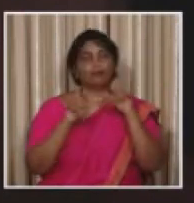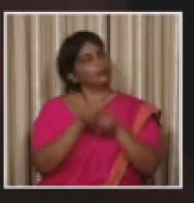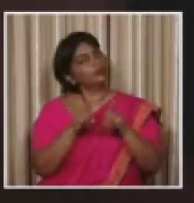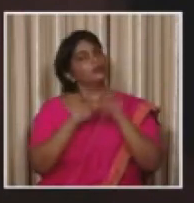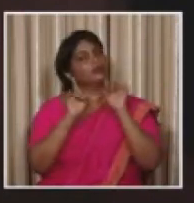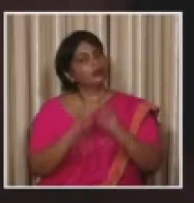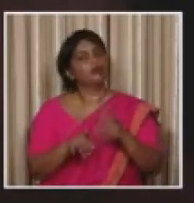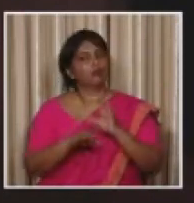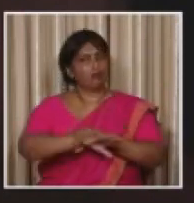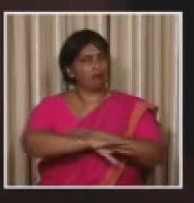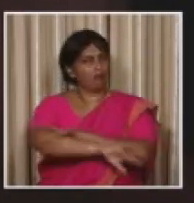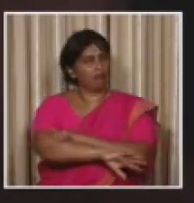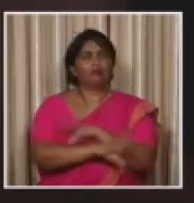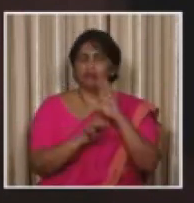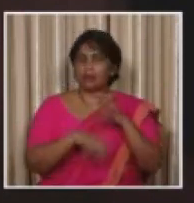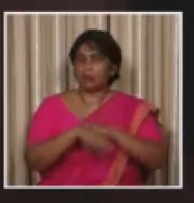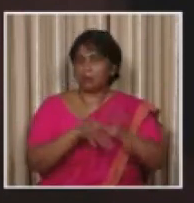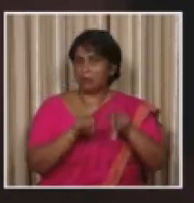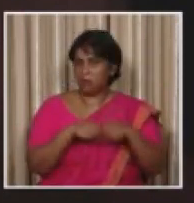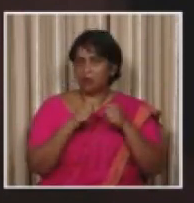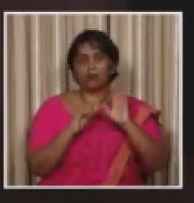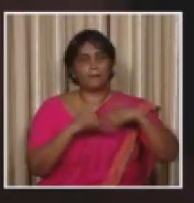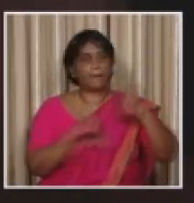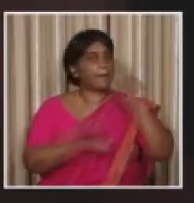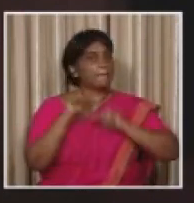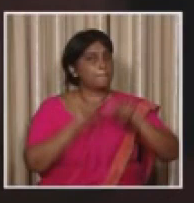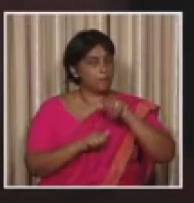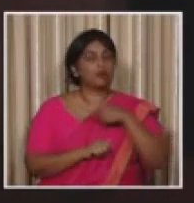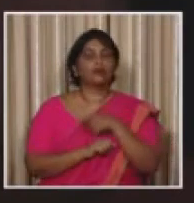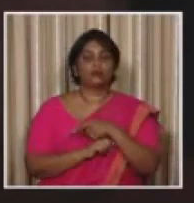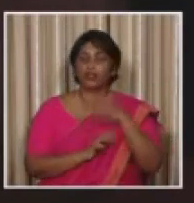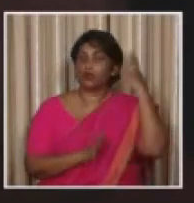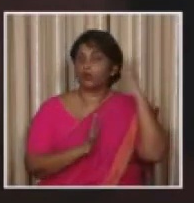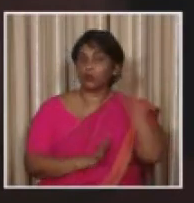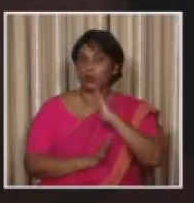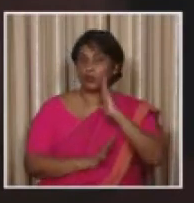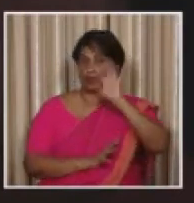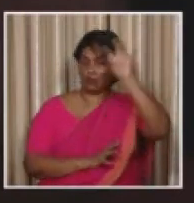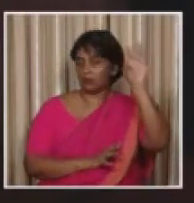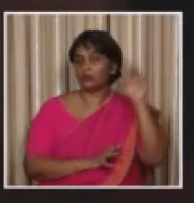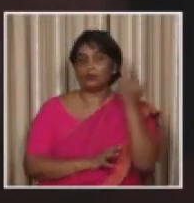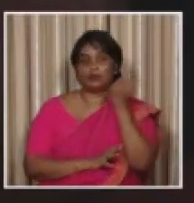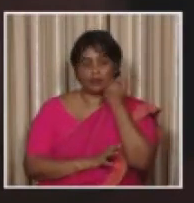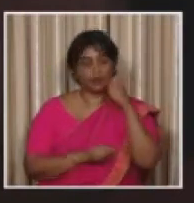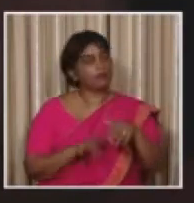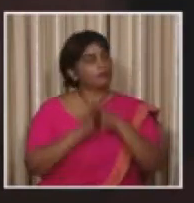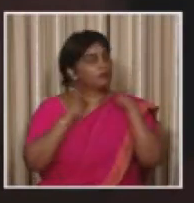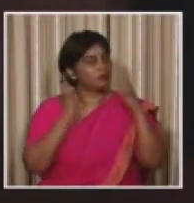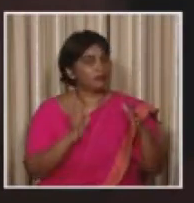වෙලාවට අස්ති සම්බන්ධව සිදුවෙන කැඩුම් බිඳුම් වලින් පසුව දෙන ප්‍රතිකර්ම වලට ලෝකයේ බටහිර රටවල රෝගීන් මේ